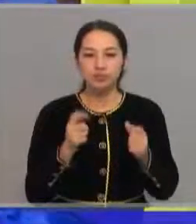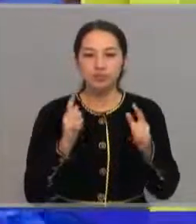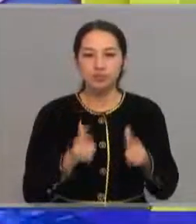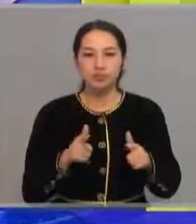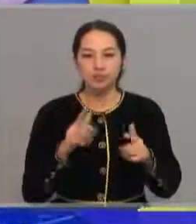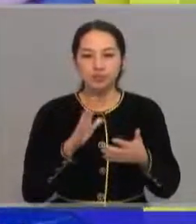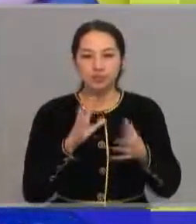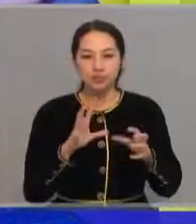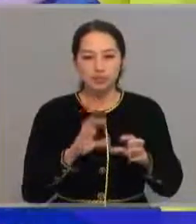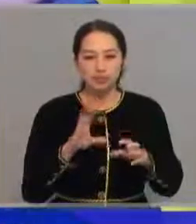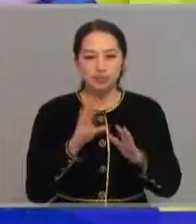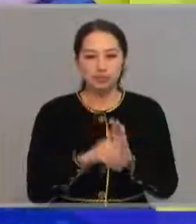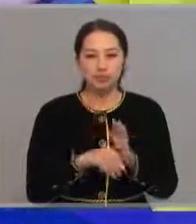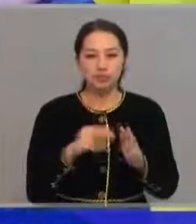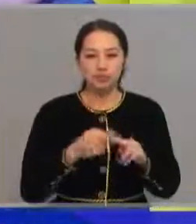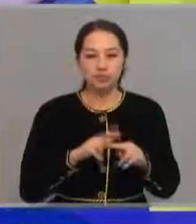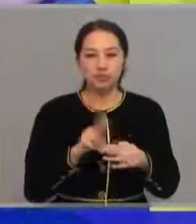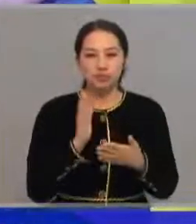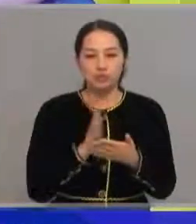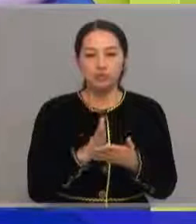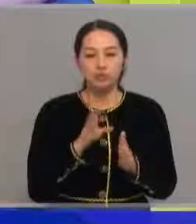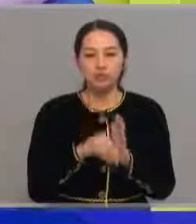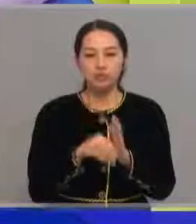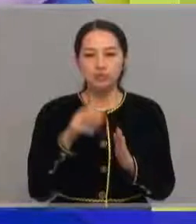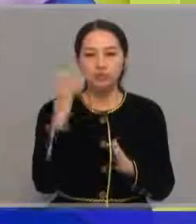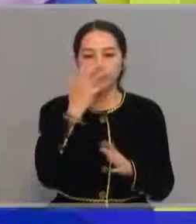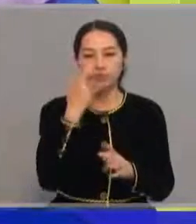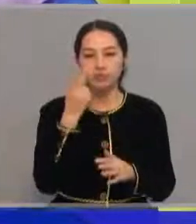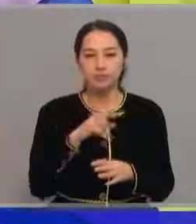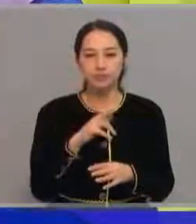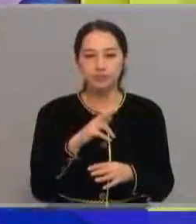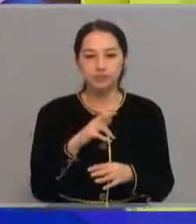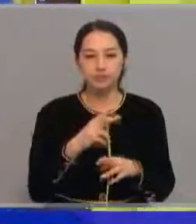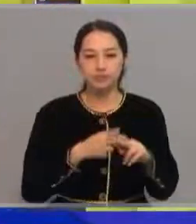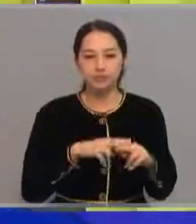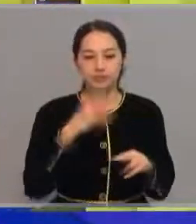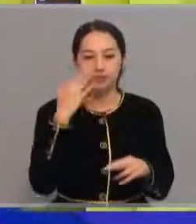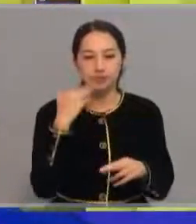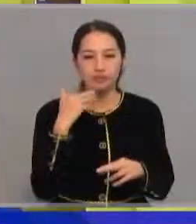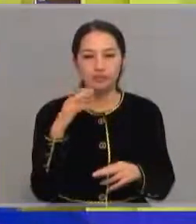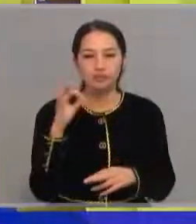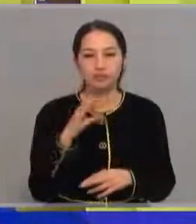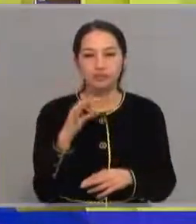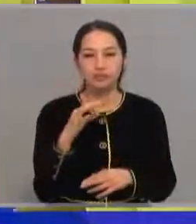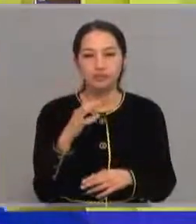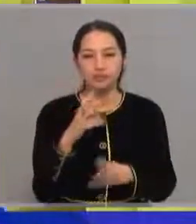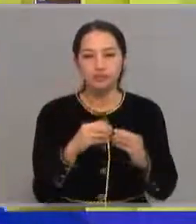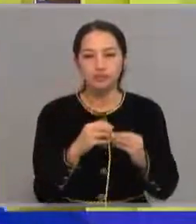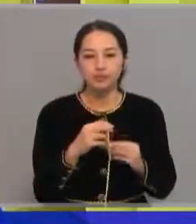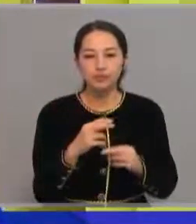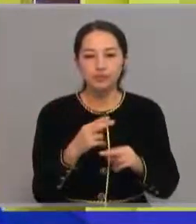істеп жатқаны, тікелей осы мүмкіндік шектеулі азаматтарға қатысты жеңілдіктердің жұмыс жасап жатқаны, оның